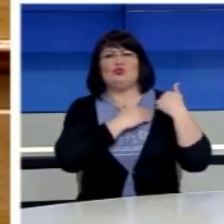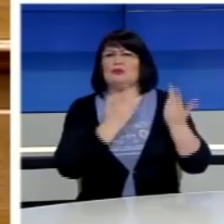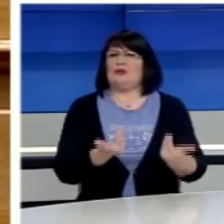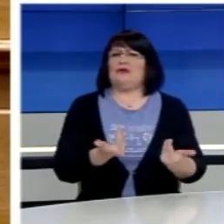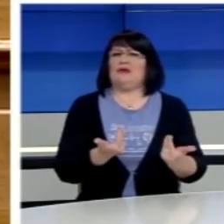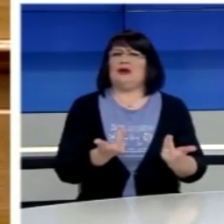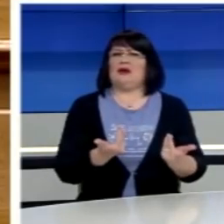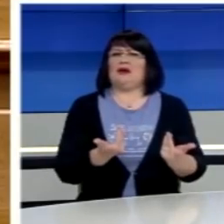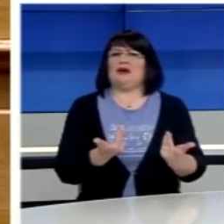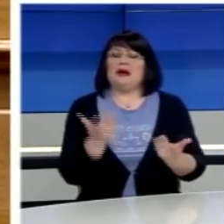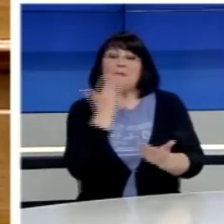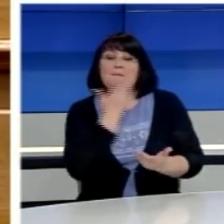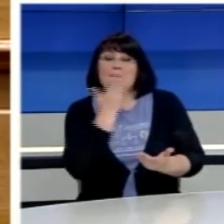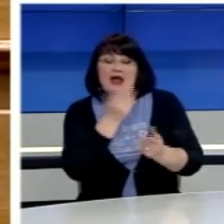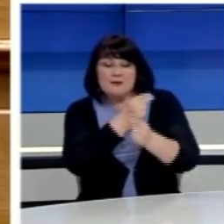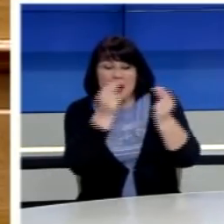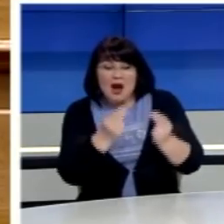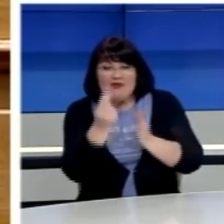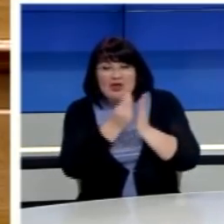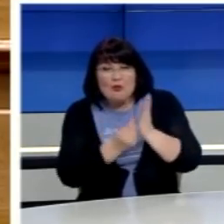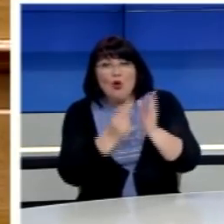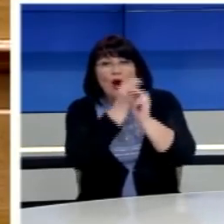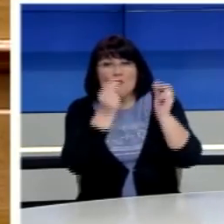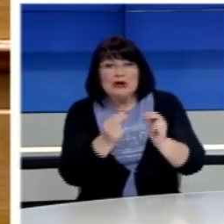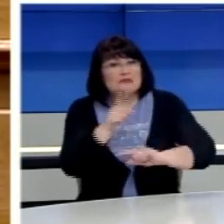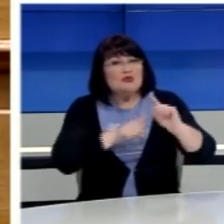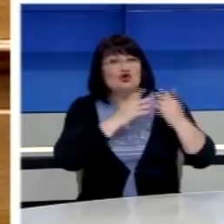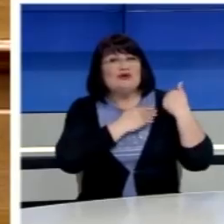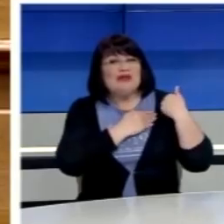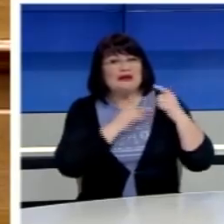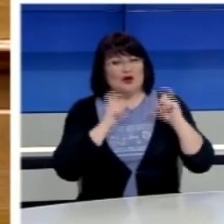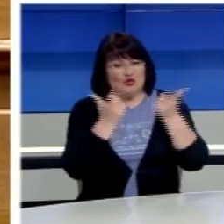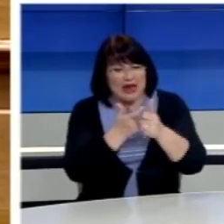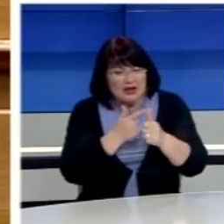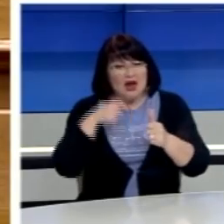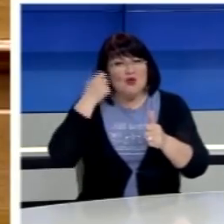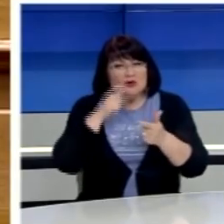για τα μαθησιακά αποτελέσματα? Το σχολείο, η εκπαιδευτική, η οικογένεια?